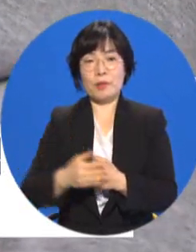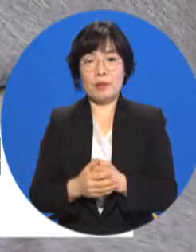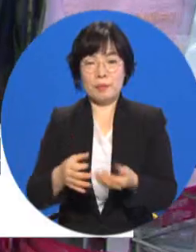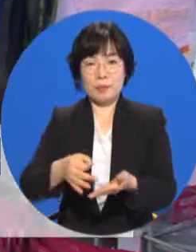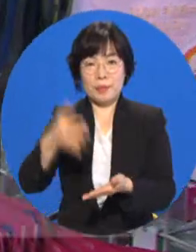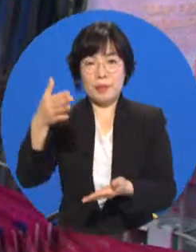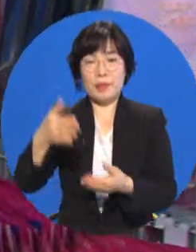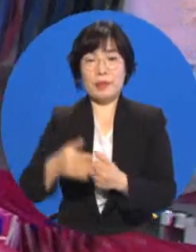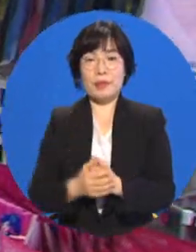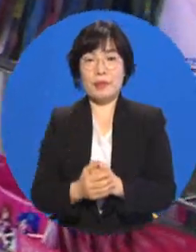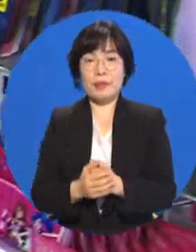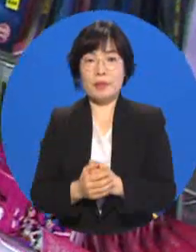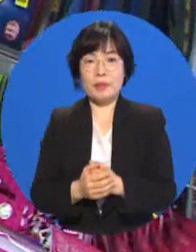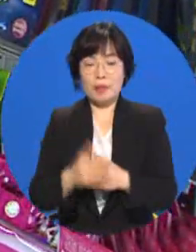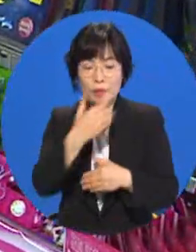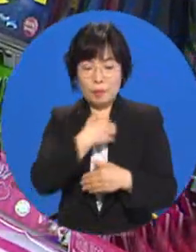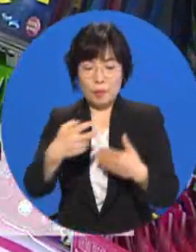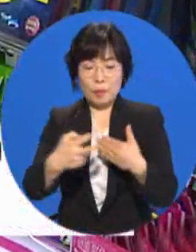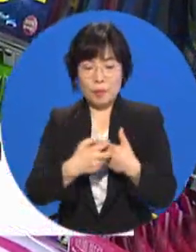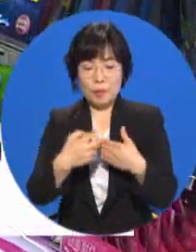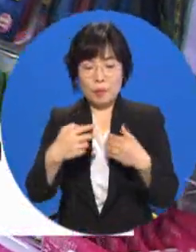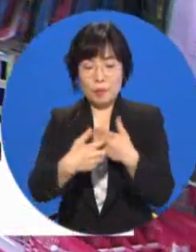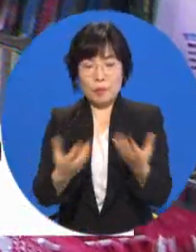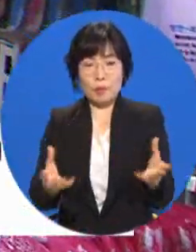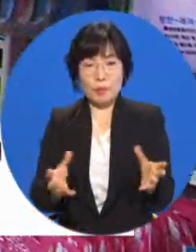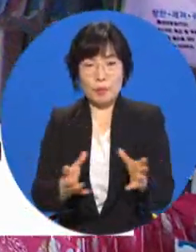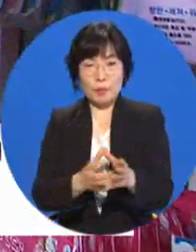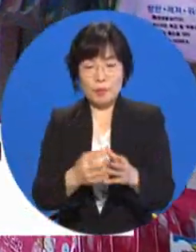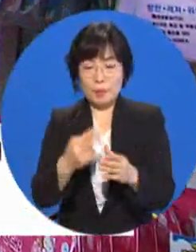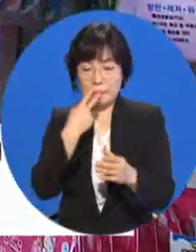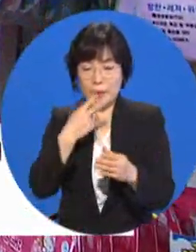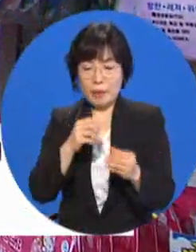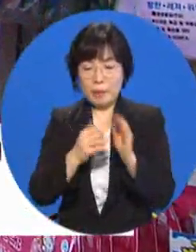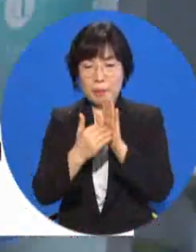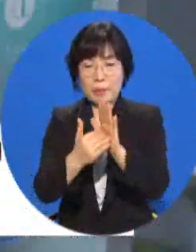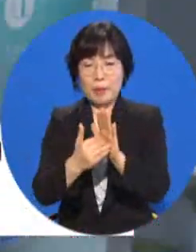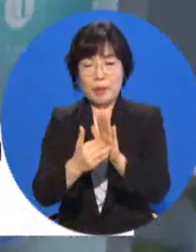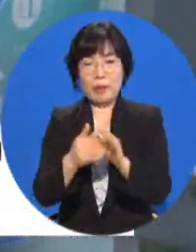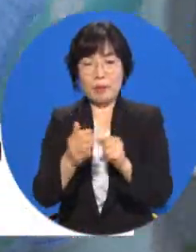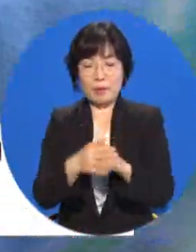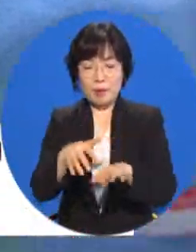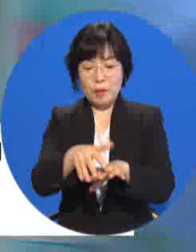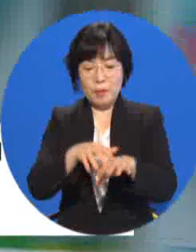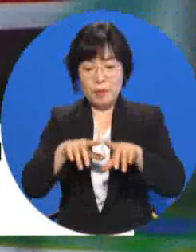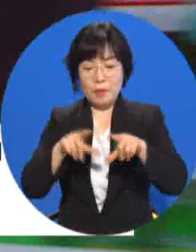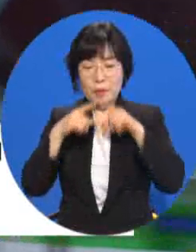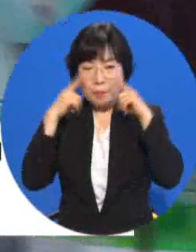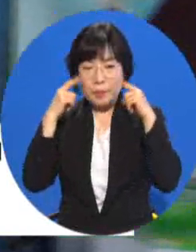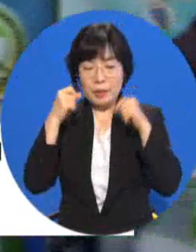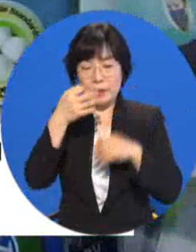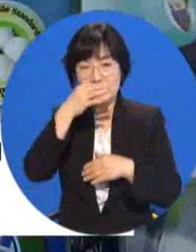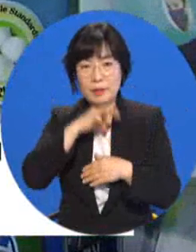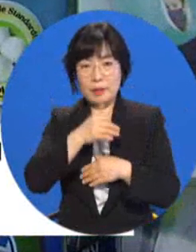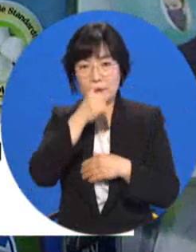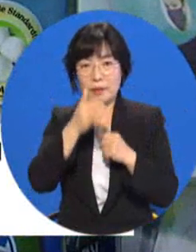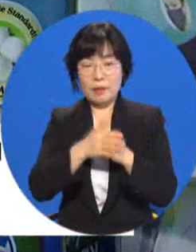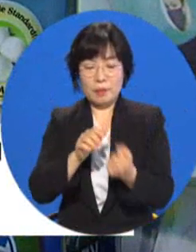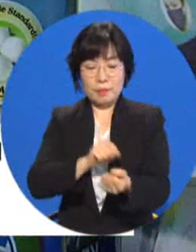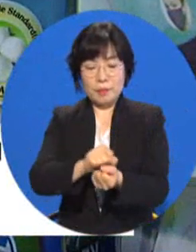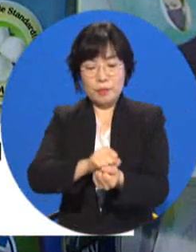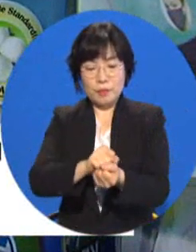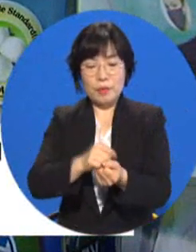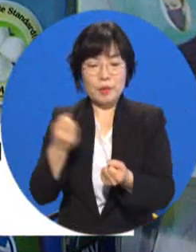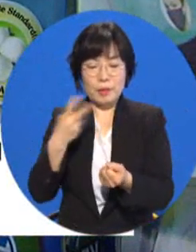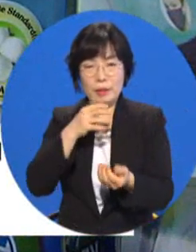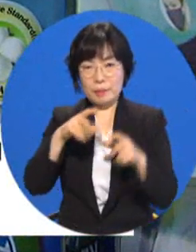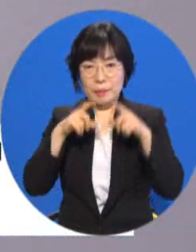비싸네. 보건당국과 의료계는 비말을 통한 감염을 막는 용도로는 면 마스크도 효과가 있다며 빨아 쓰는 것을